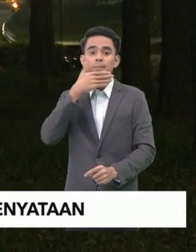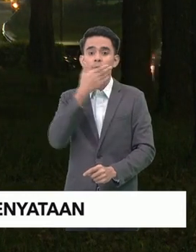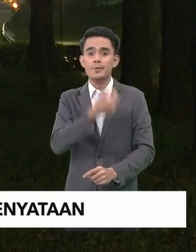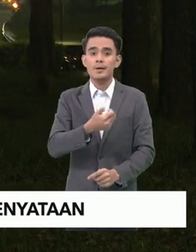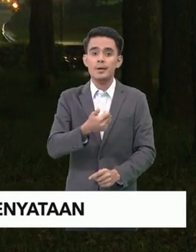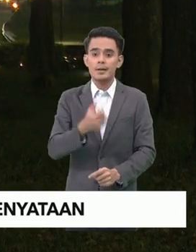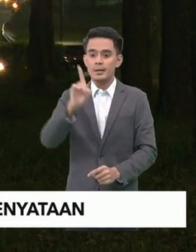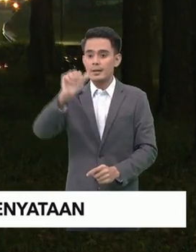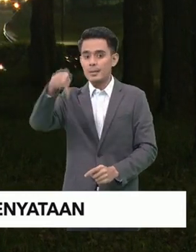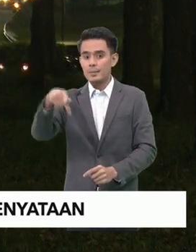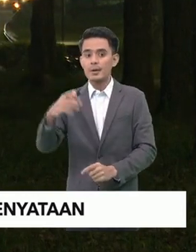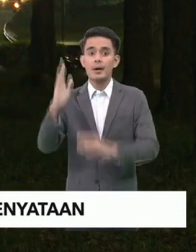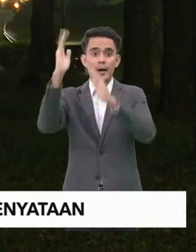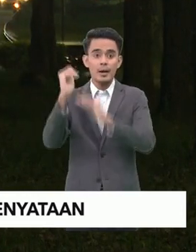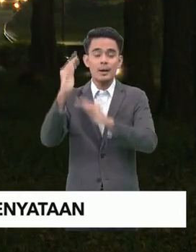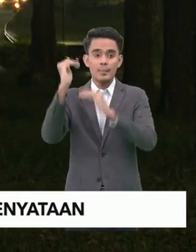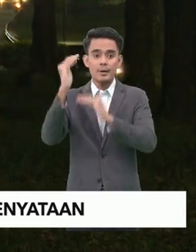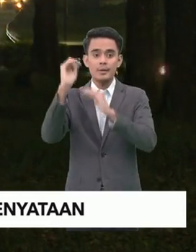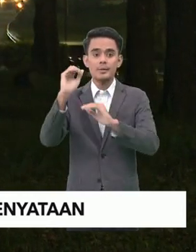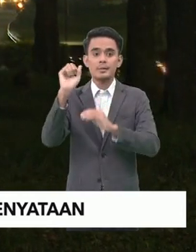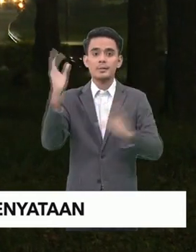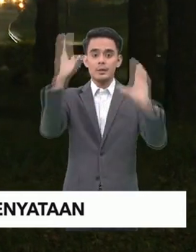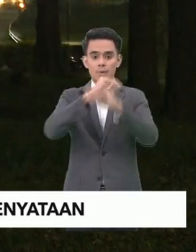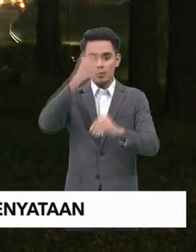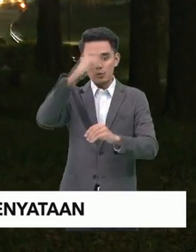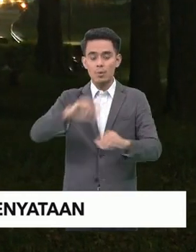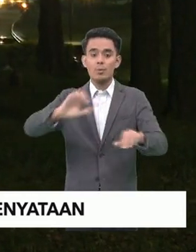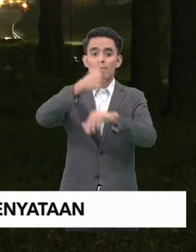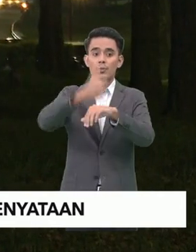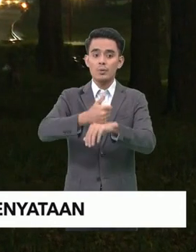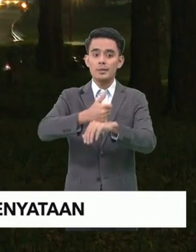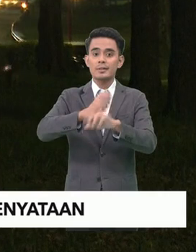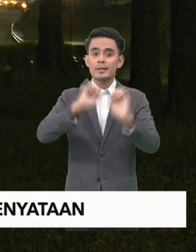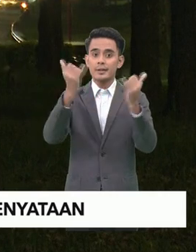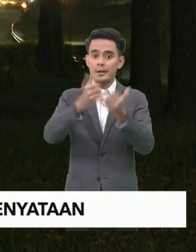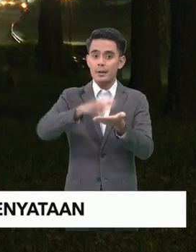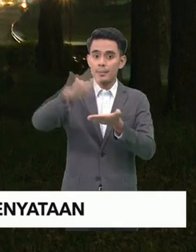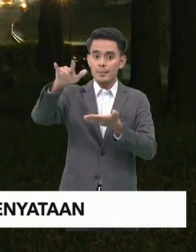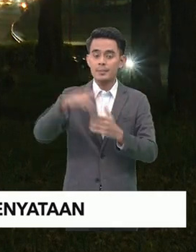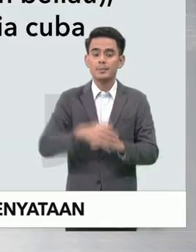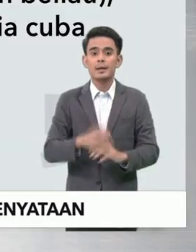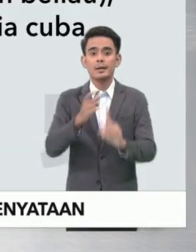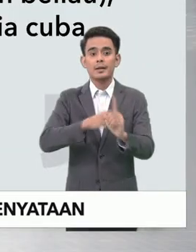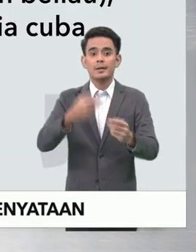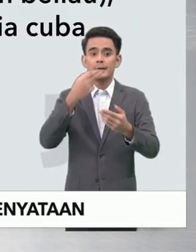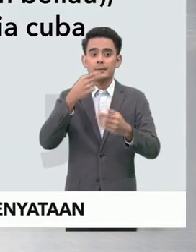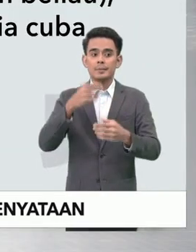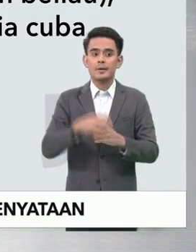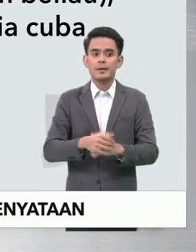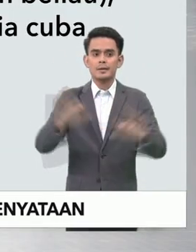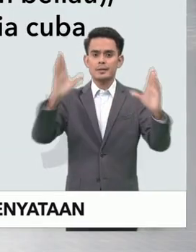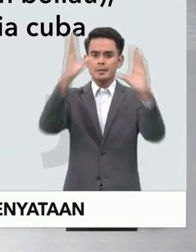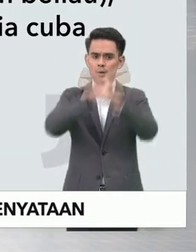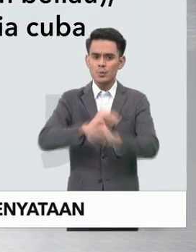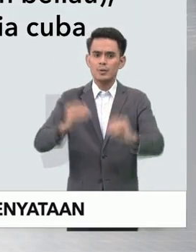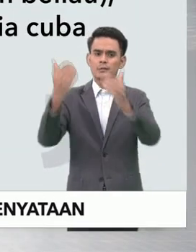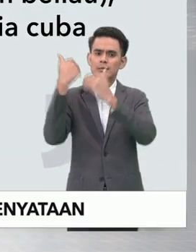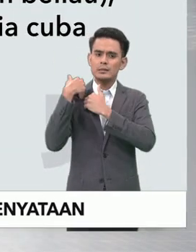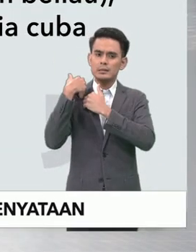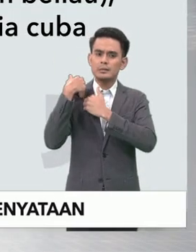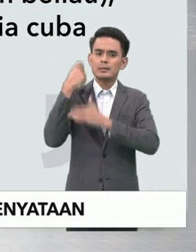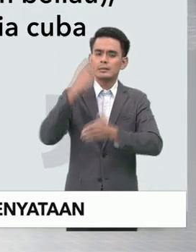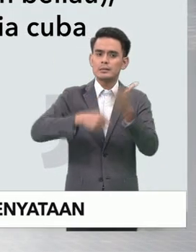Sarawak untuk menubuhkan syarikat penerbangan butik. Memetik laporan Dayak Daily, Abdul Karim berkata Sarawak terpaksa menanggung tambang